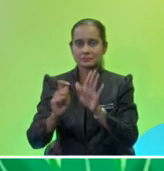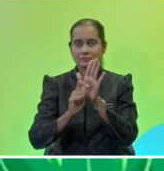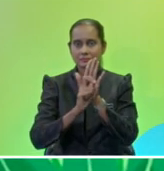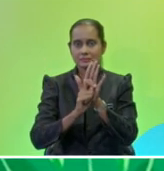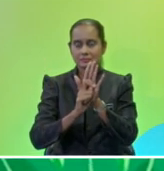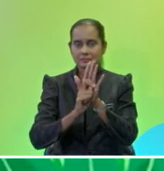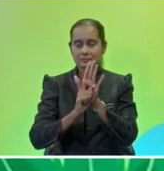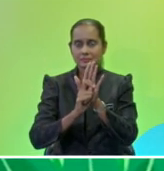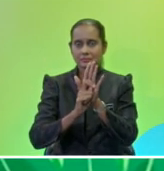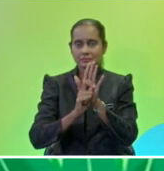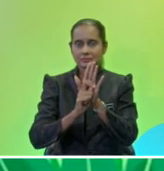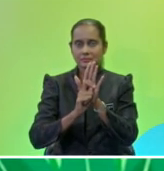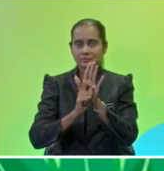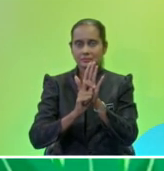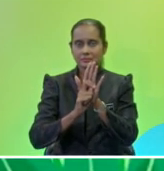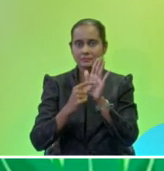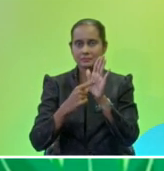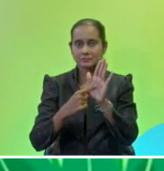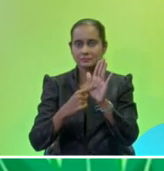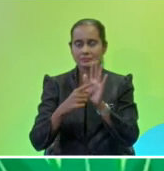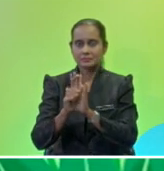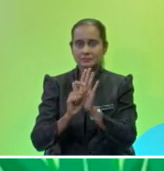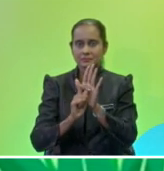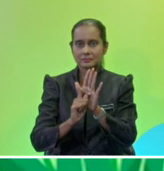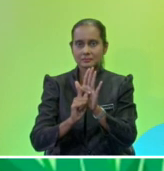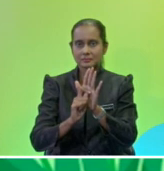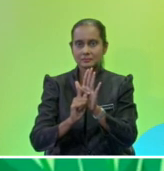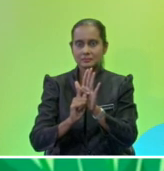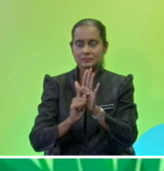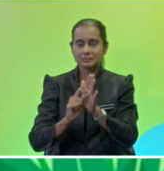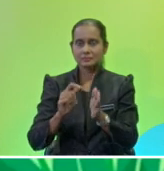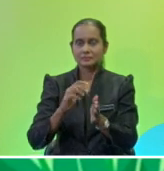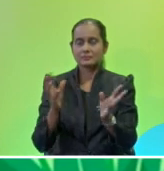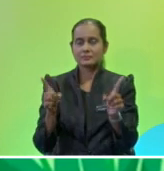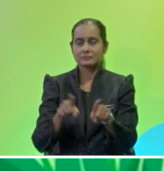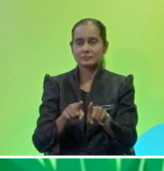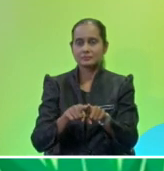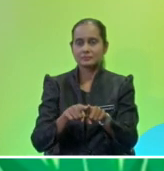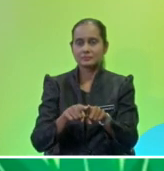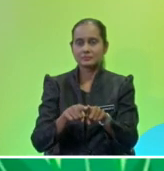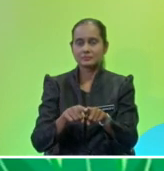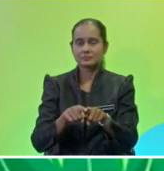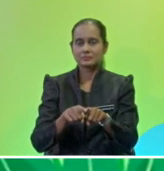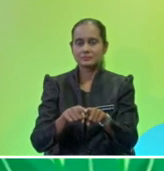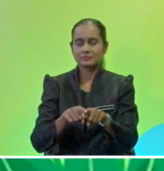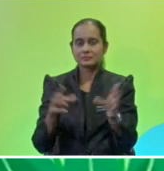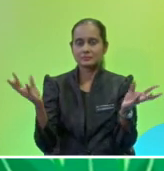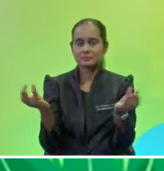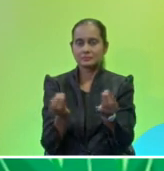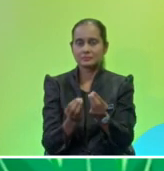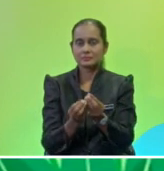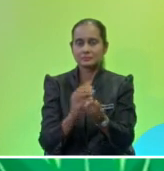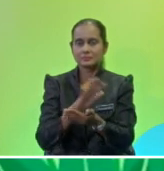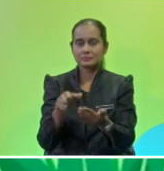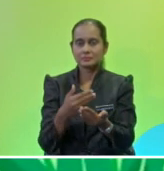didapat lagi dan sama dengan jumlah keseluruhannya dan kita tulis Berapa jumlah dia